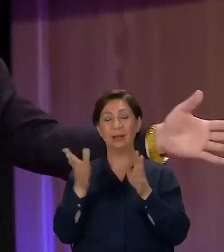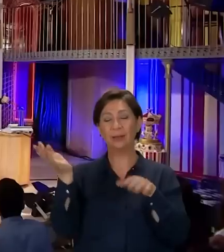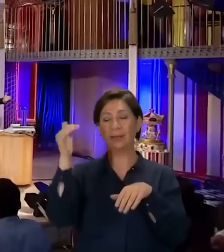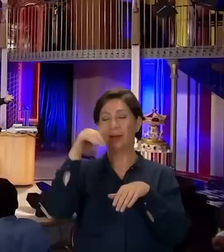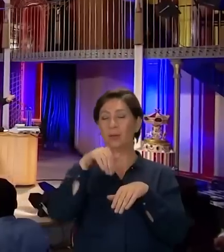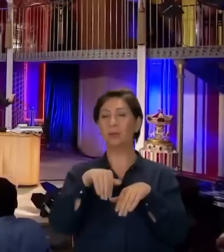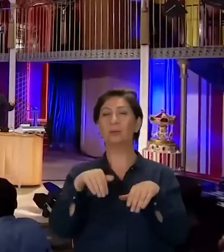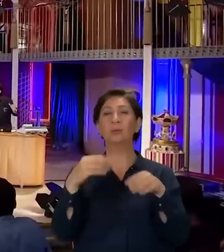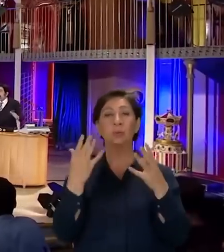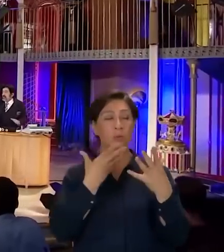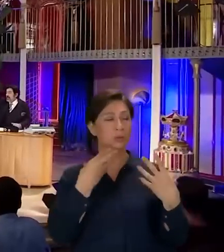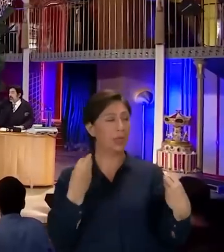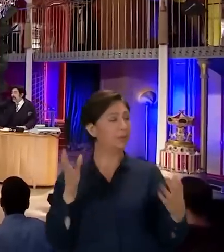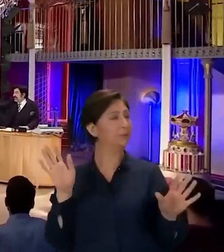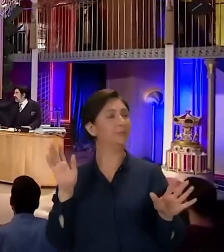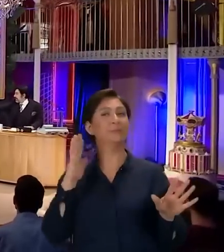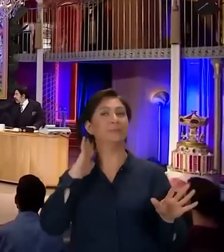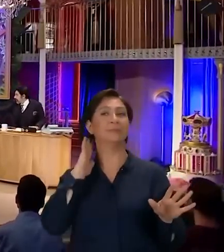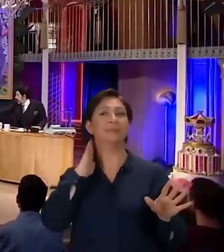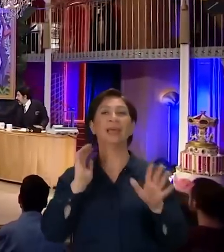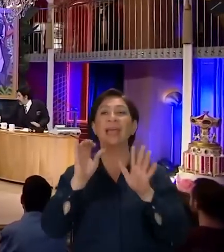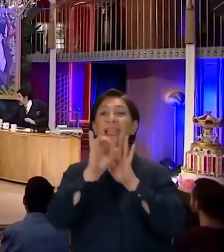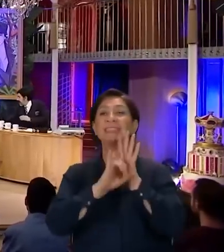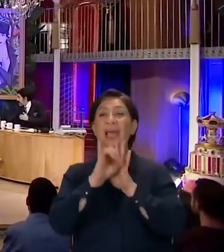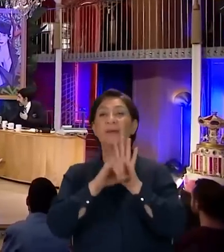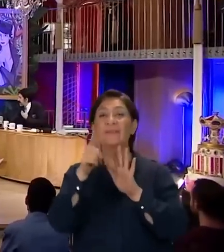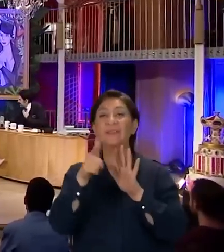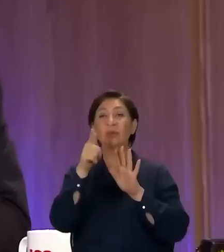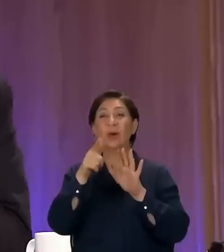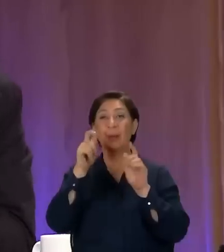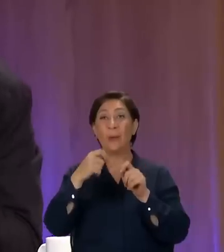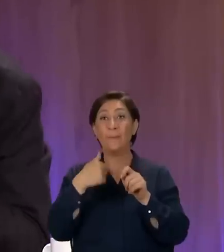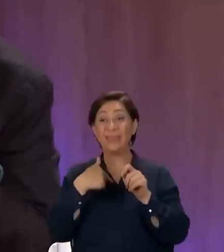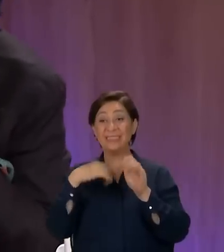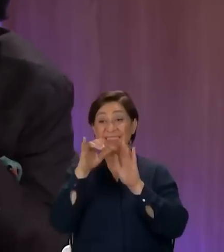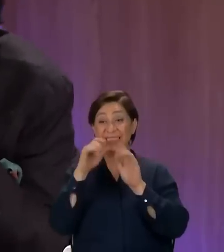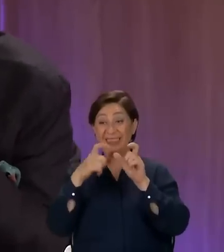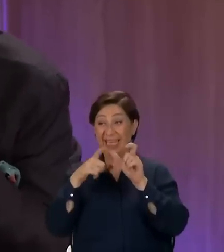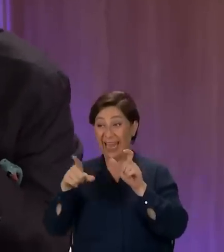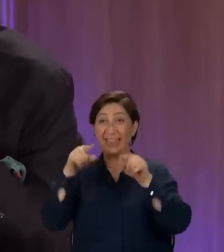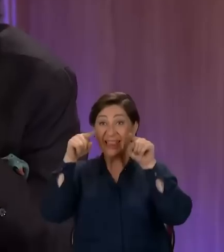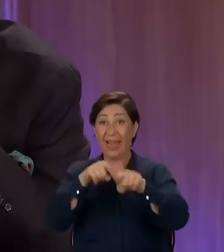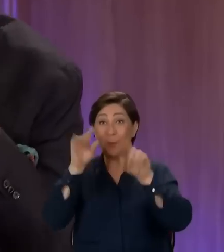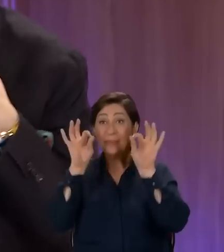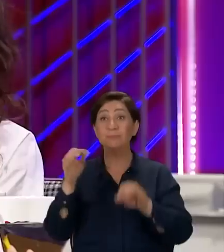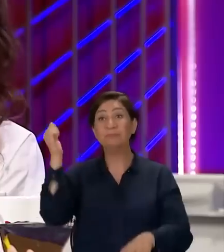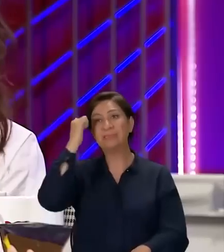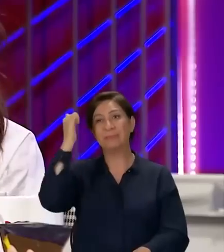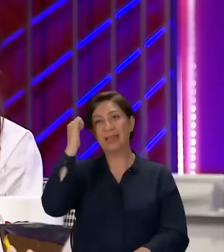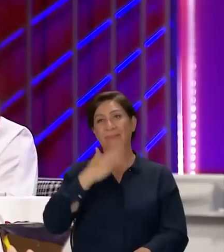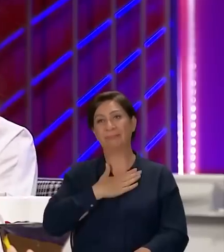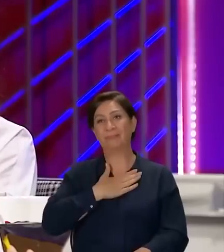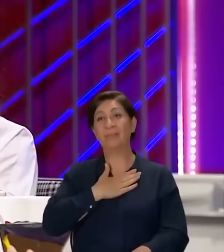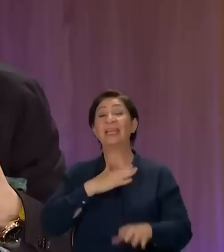Geliyor, güzel miyim? Bir de şey çekiyorlar, Instagram'a video çekiyor. Ben Seren Serengil'i takip etmeye başladım, pişmanım.